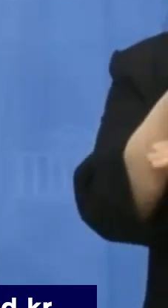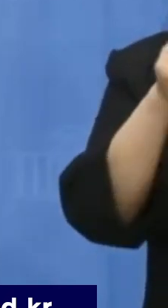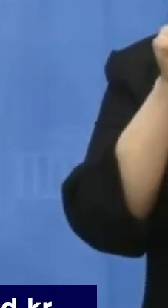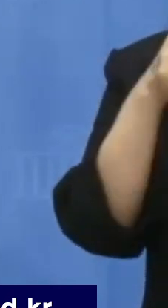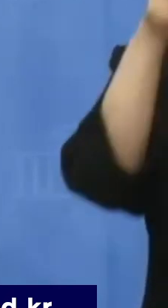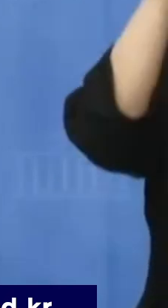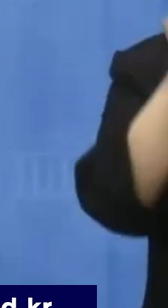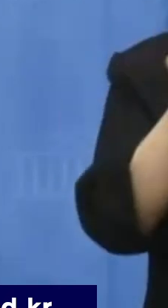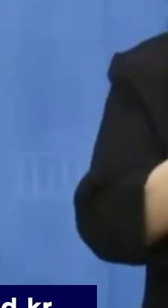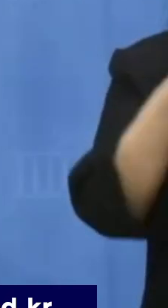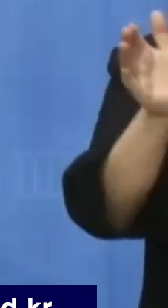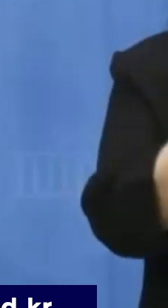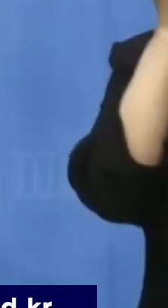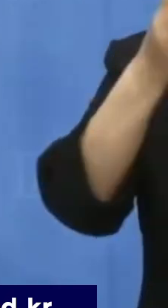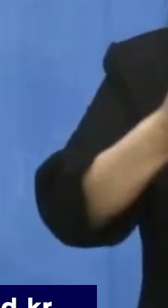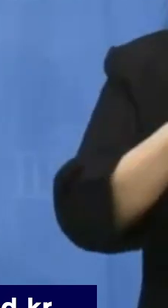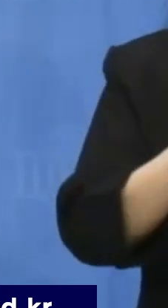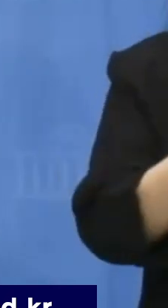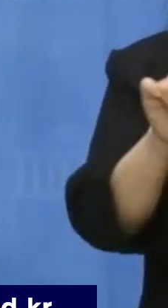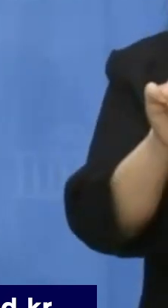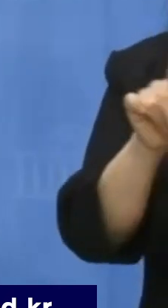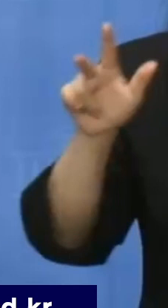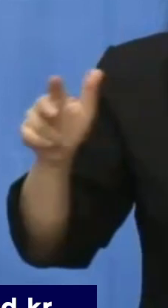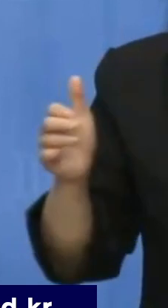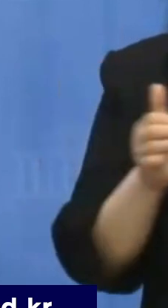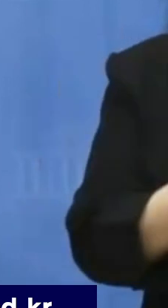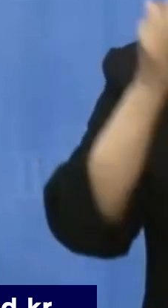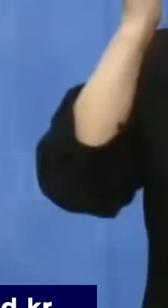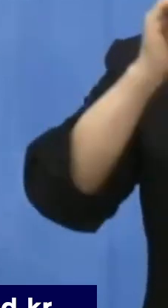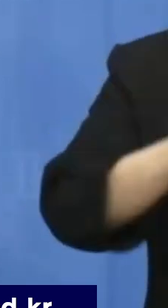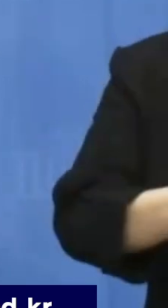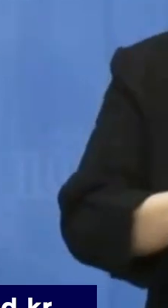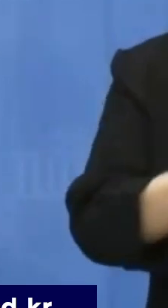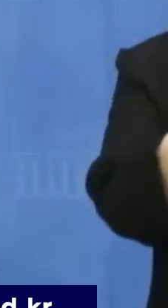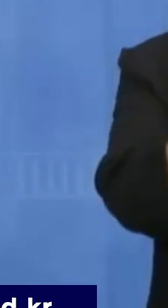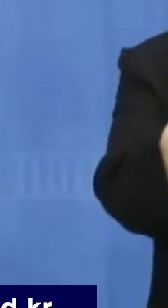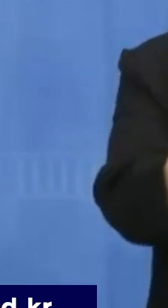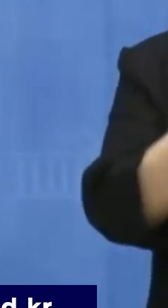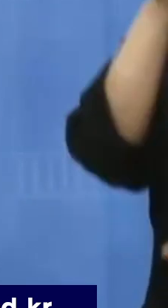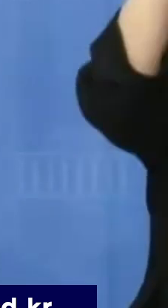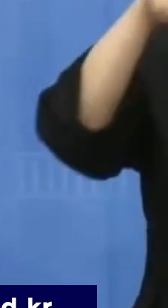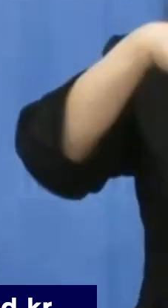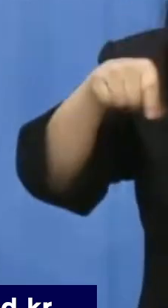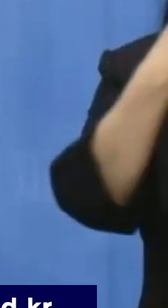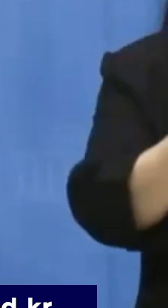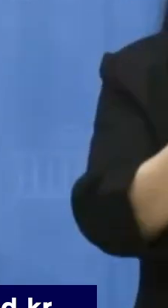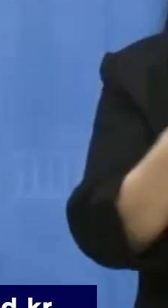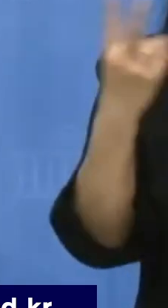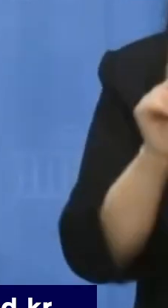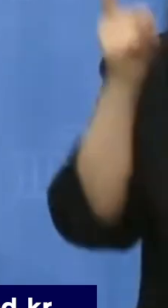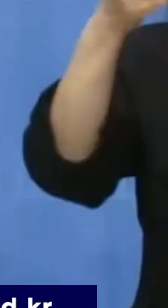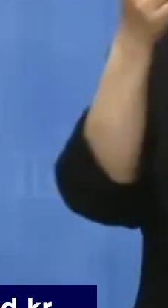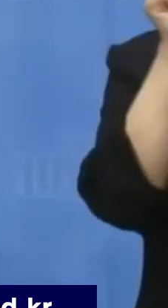경찰행정지원부서 신설의 배경에는 그동안 청와대가 직접 경찰을 지휘 통제하며